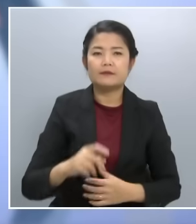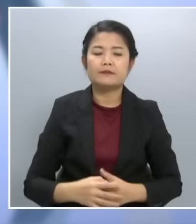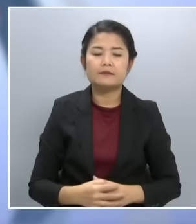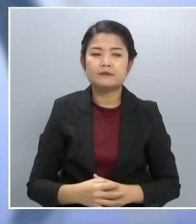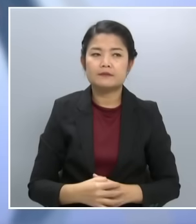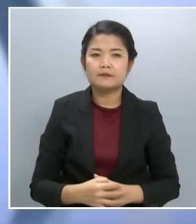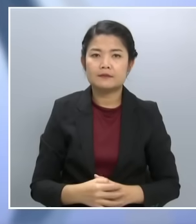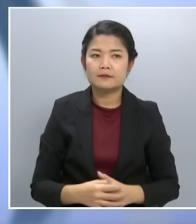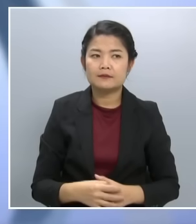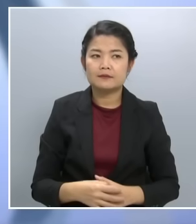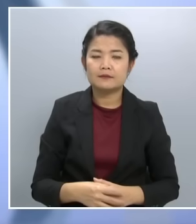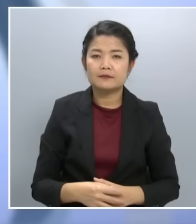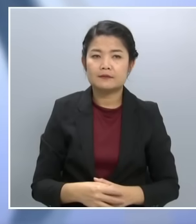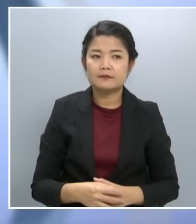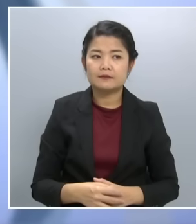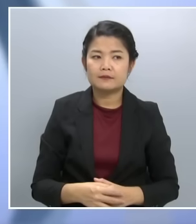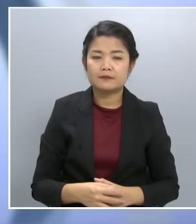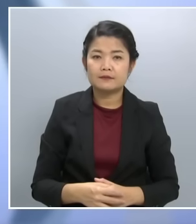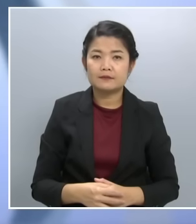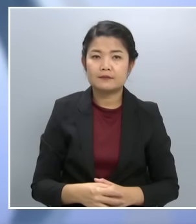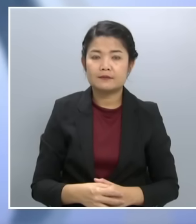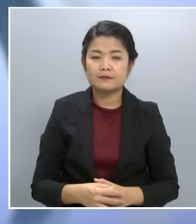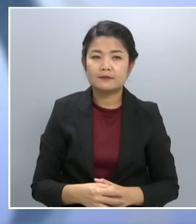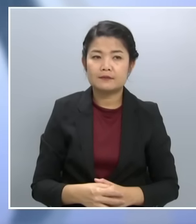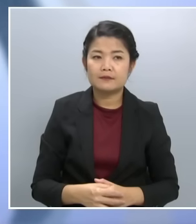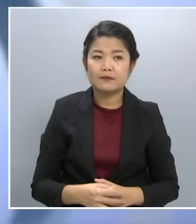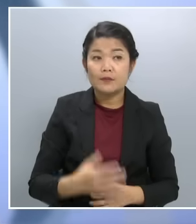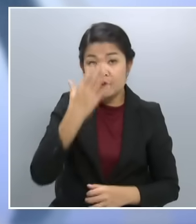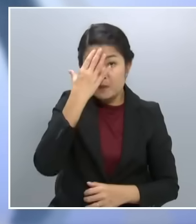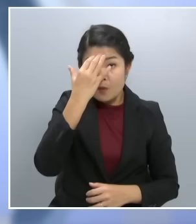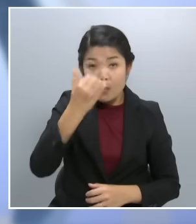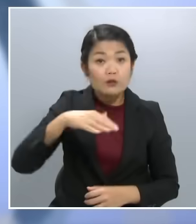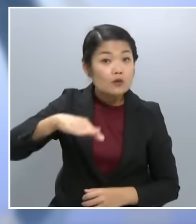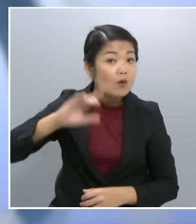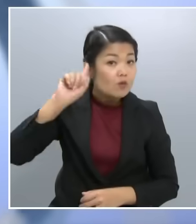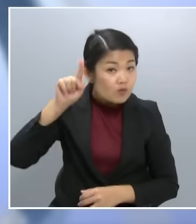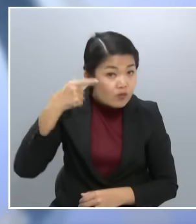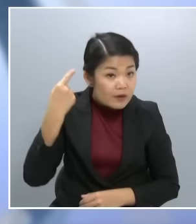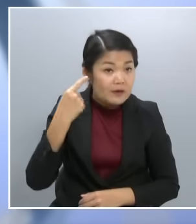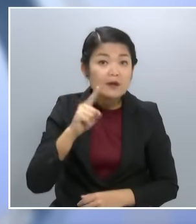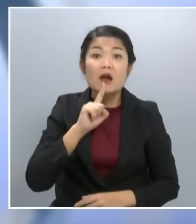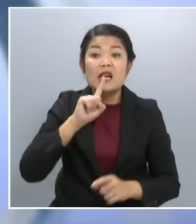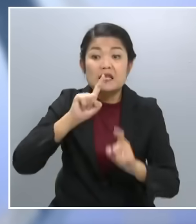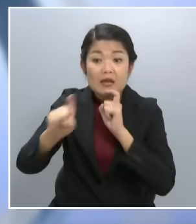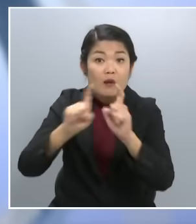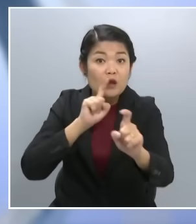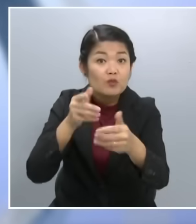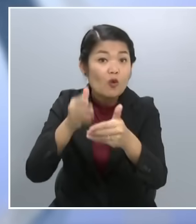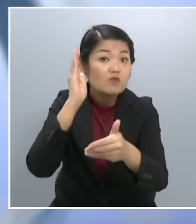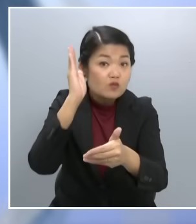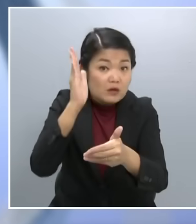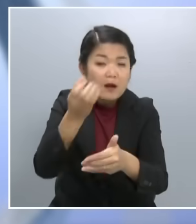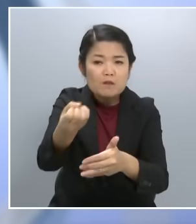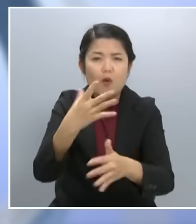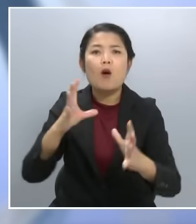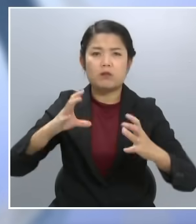ฮะเพราะว่าตอนที่น้องสาวเค้นคุณพีทเค้นกับทางโบ้สุดท้ายโบ้ยอมรับว่าตบ